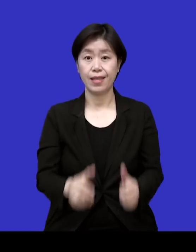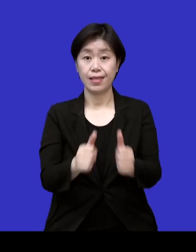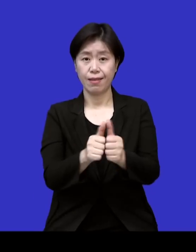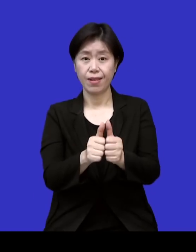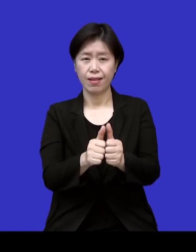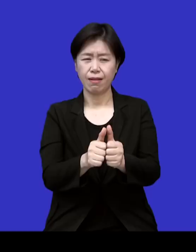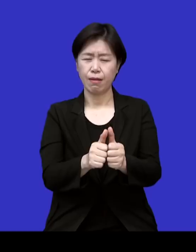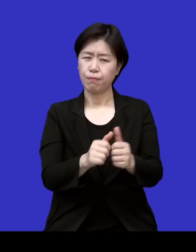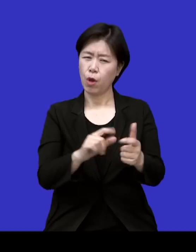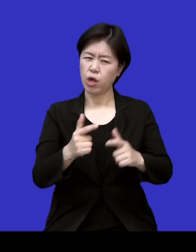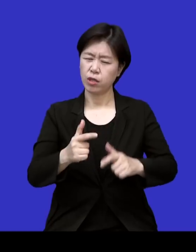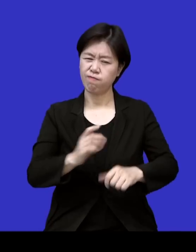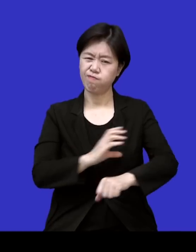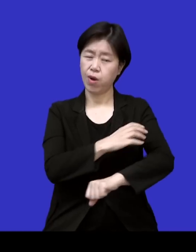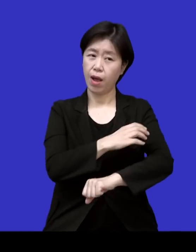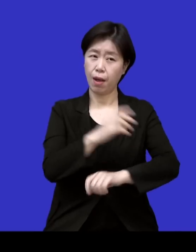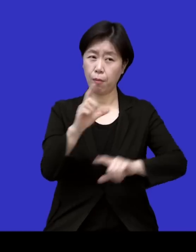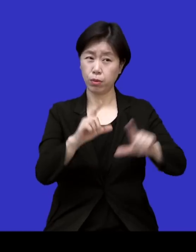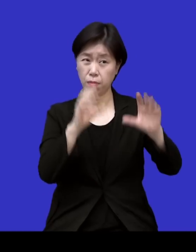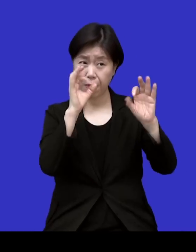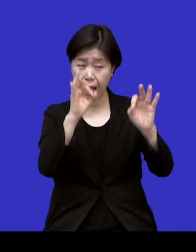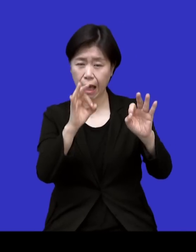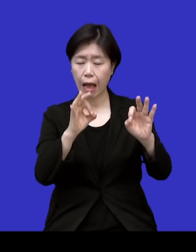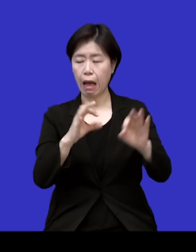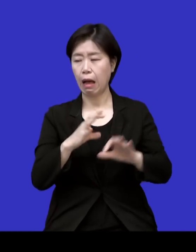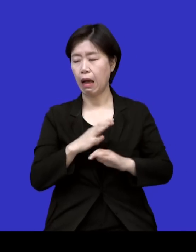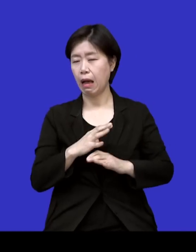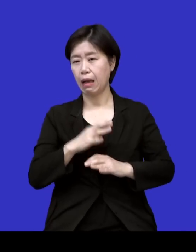거친 그런 모습들이 저는 네. 되게 무서웠고